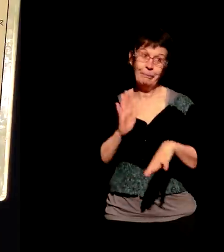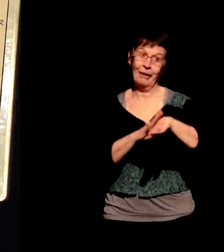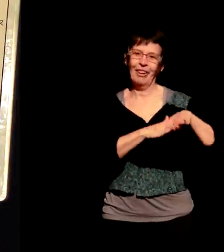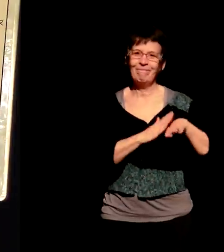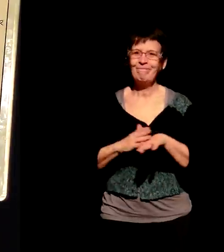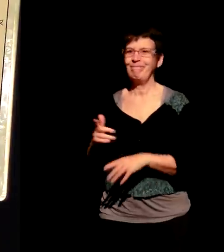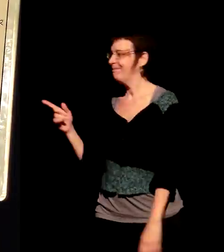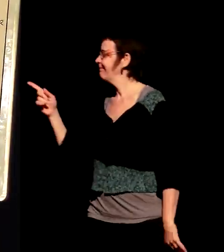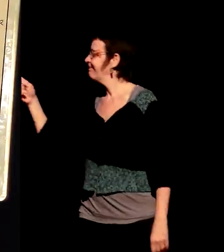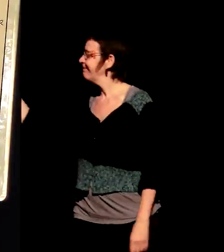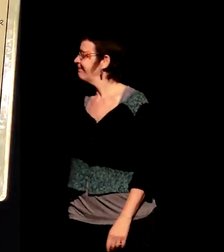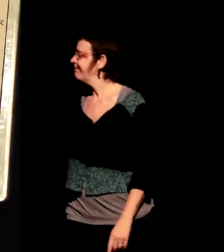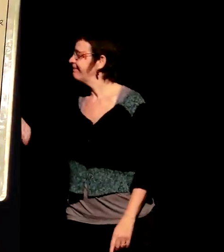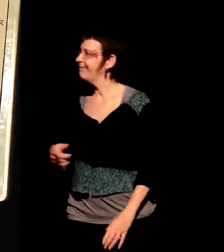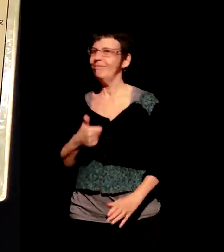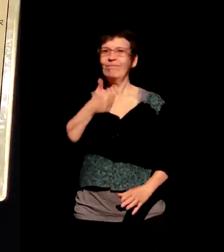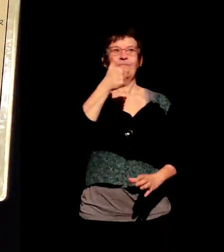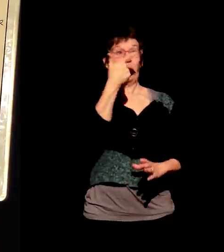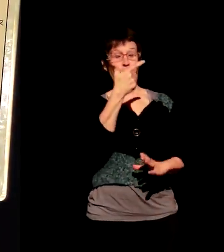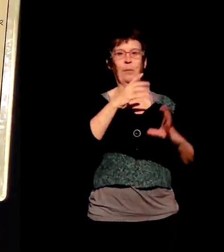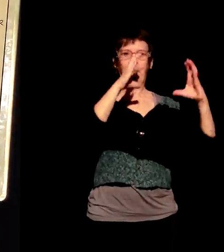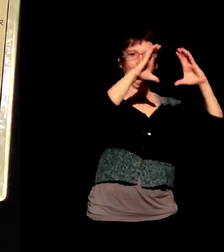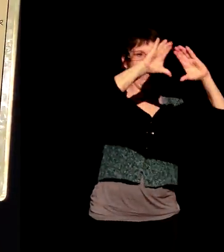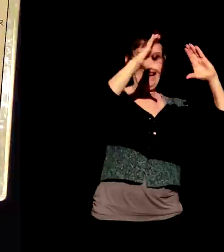Soit deux éléments, A et B.